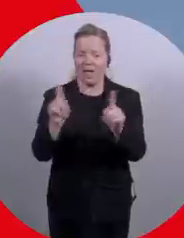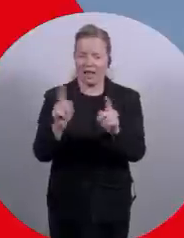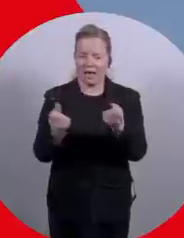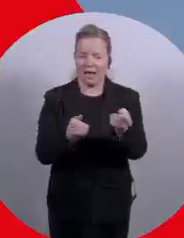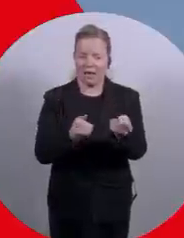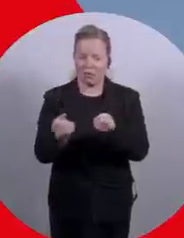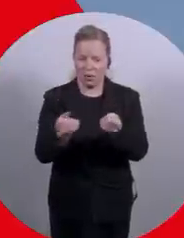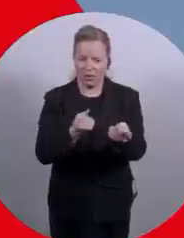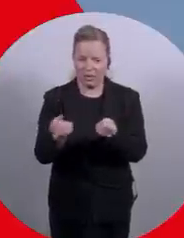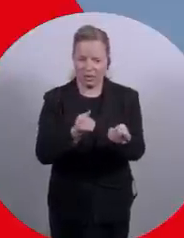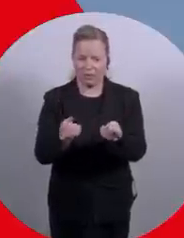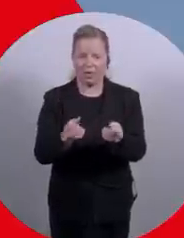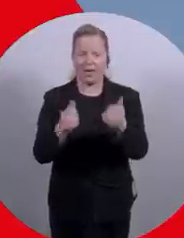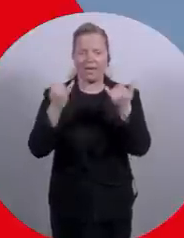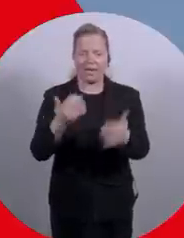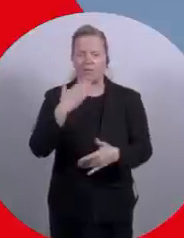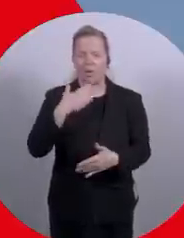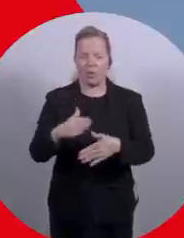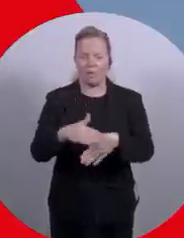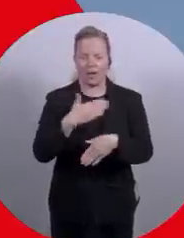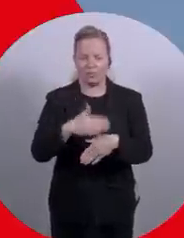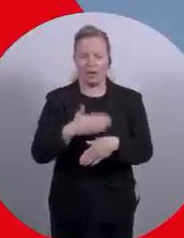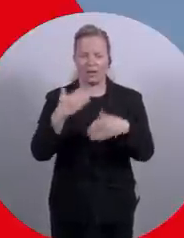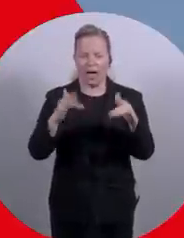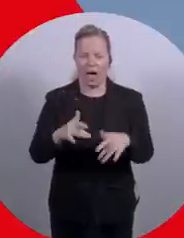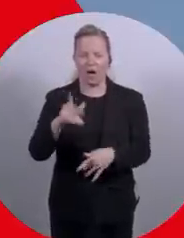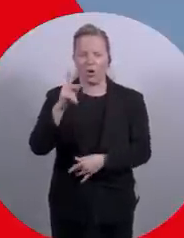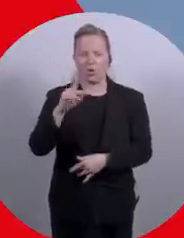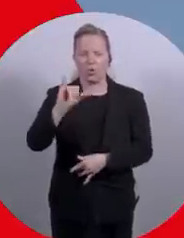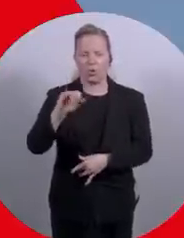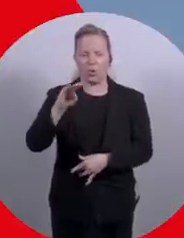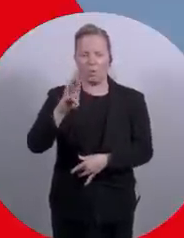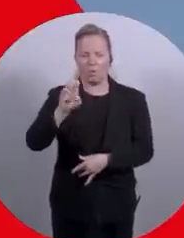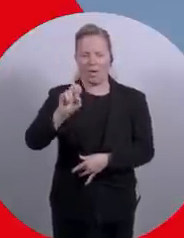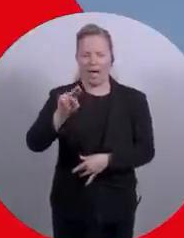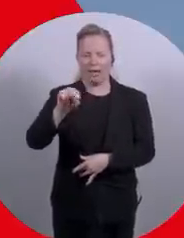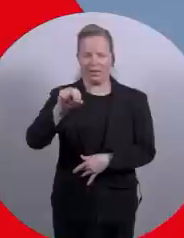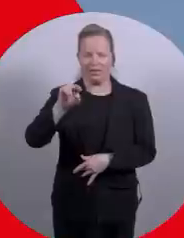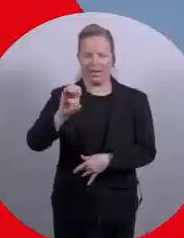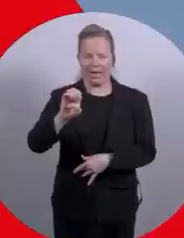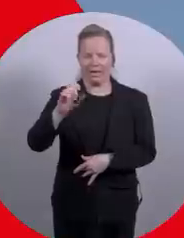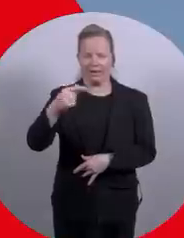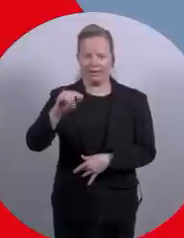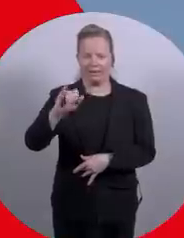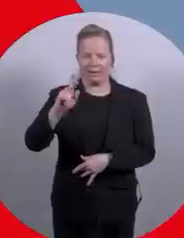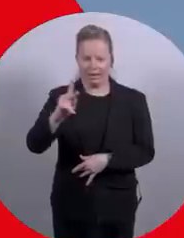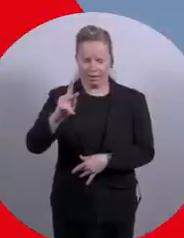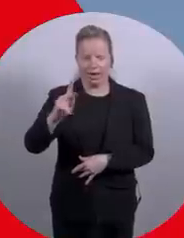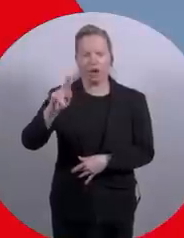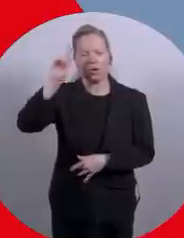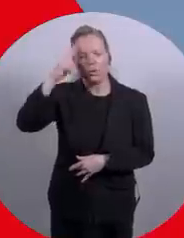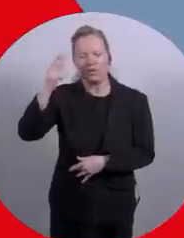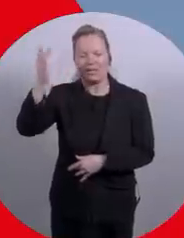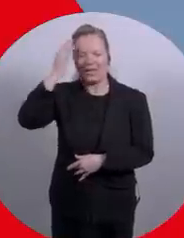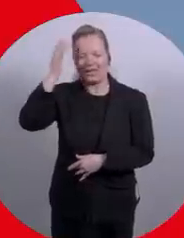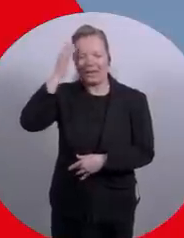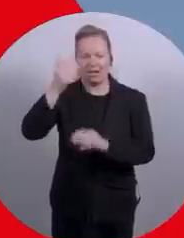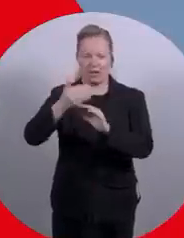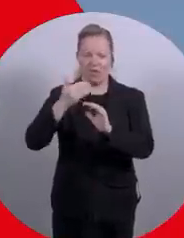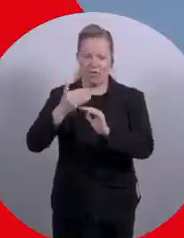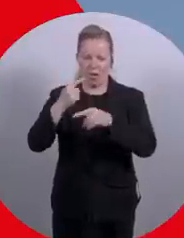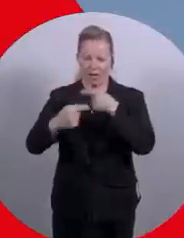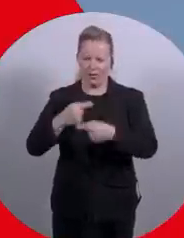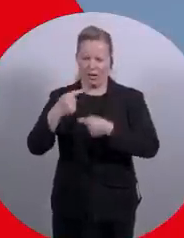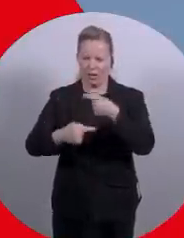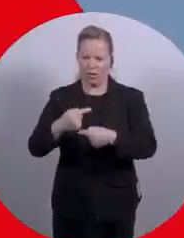einen Vorläufer der künstlichen Intelligenz mit Karl von Förster ein Österreicher der Vorreiter war eine